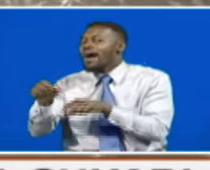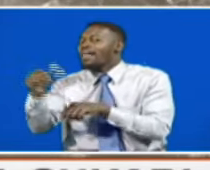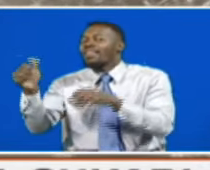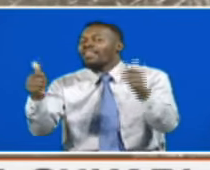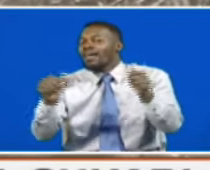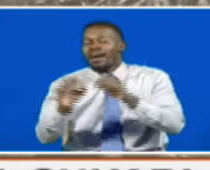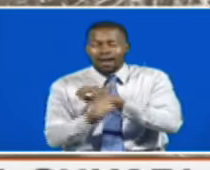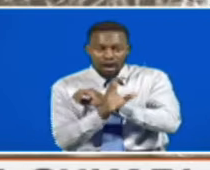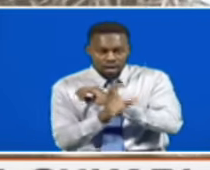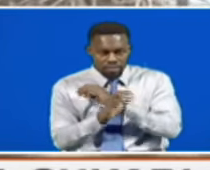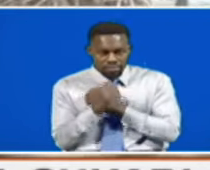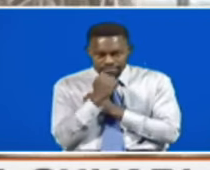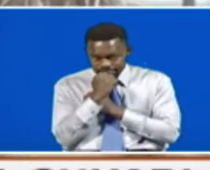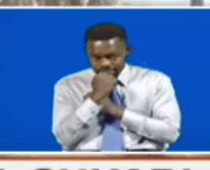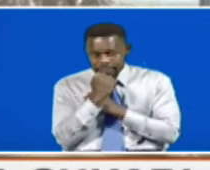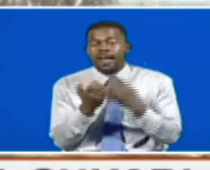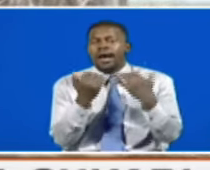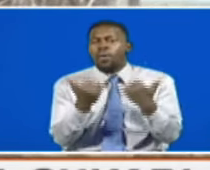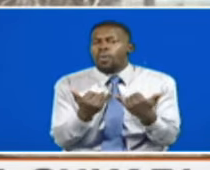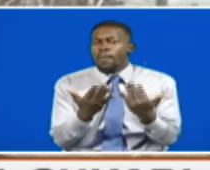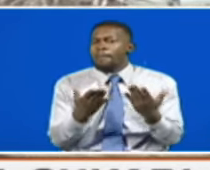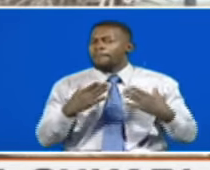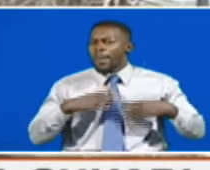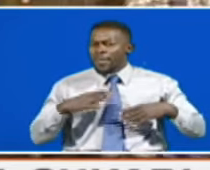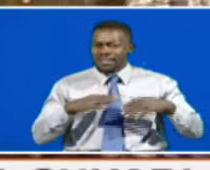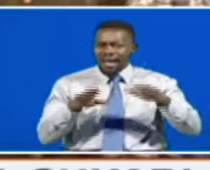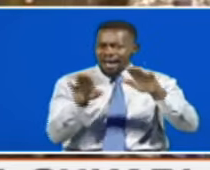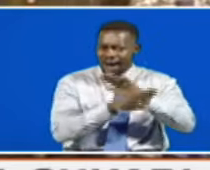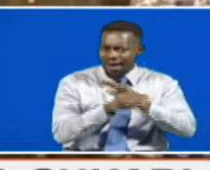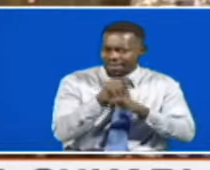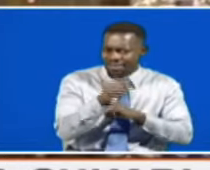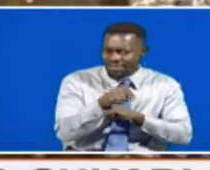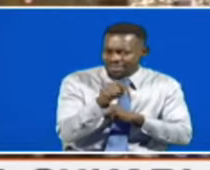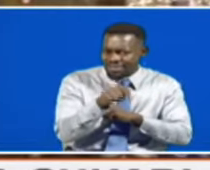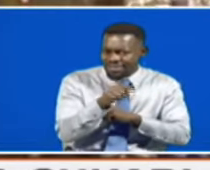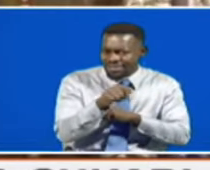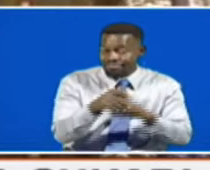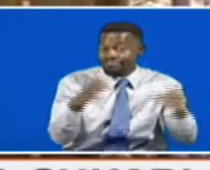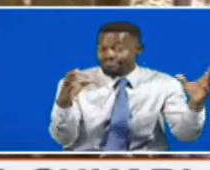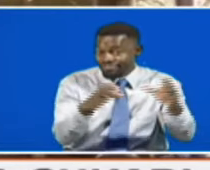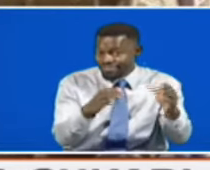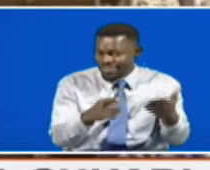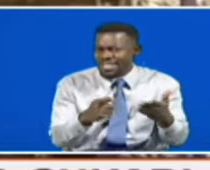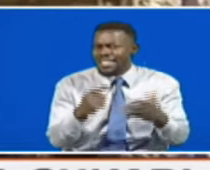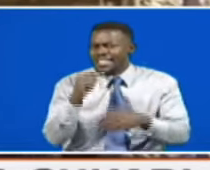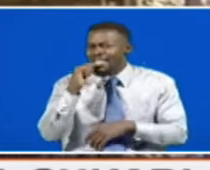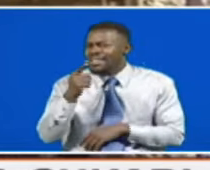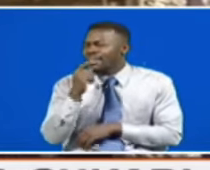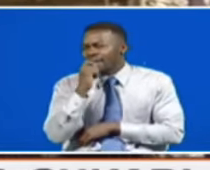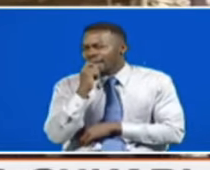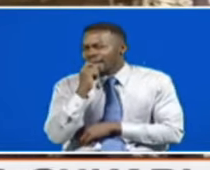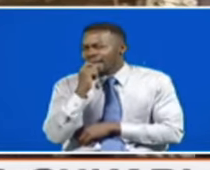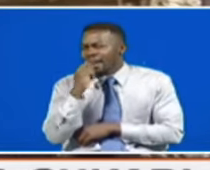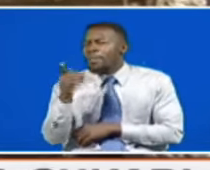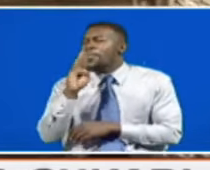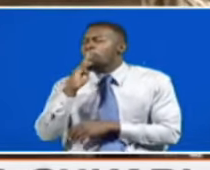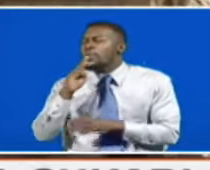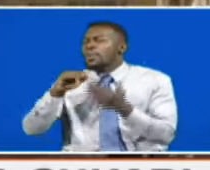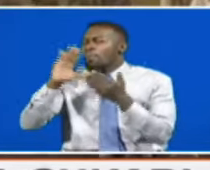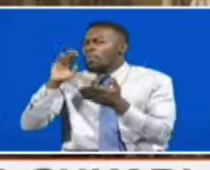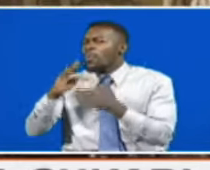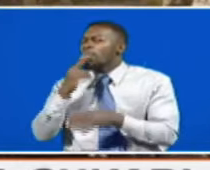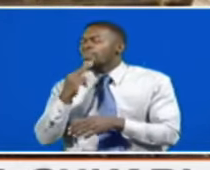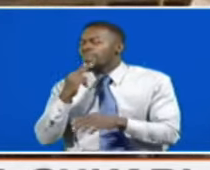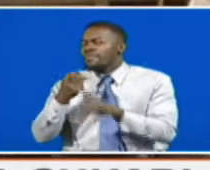Wadau katika sekta hiyo sasa wanahofu kwamba kuna njama tena ya kuongeza muda wa kuagizwa sukari humu nchini, njama